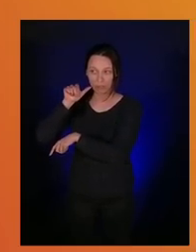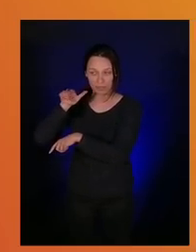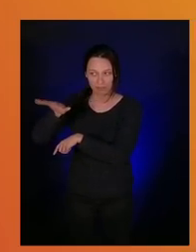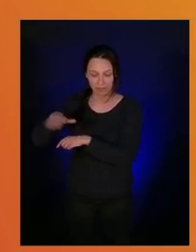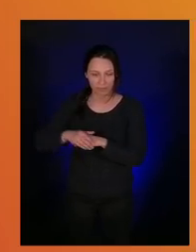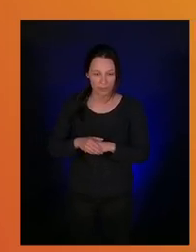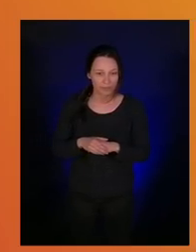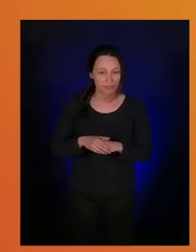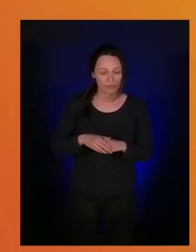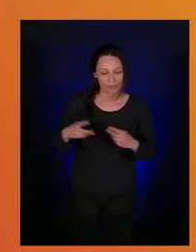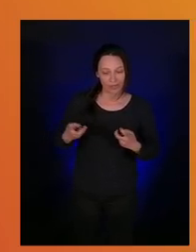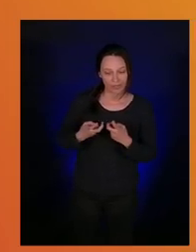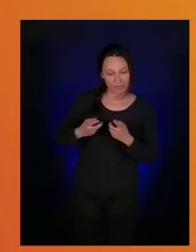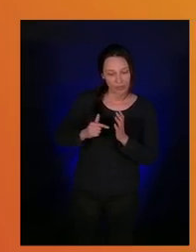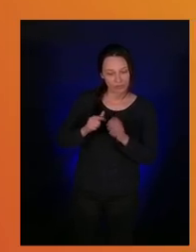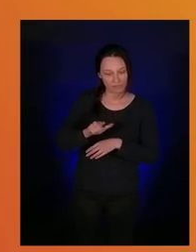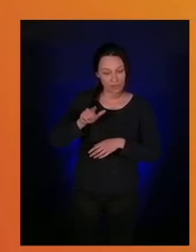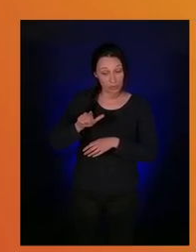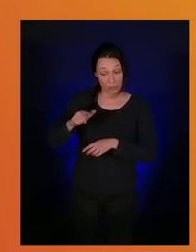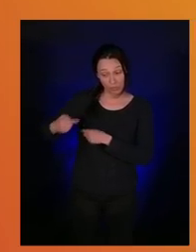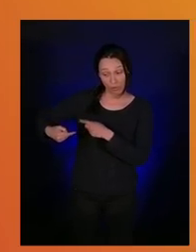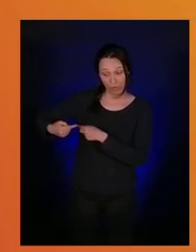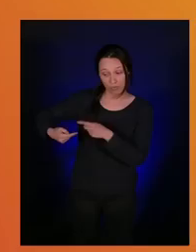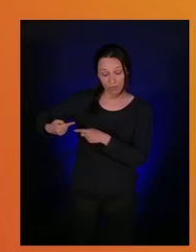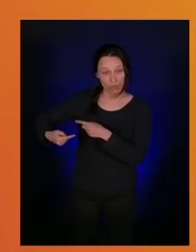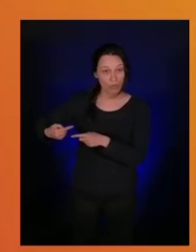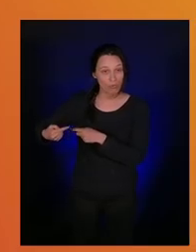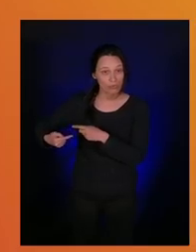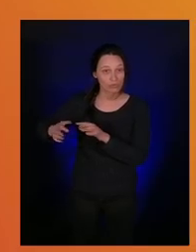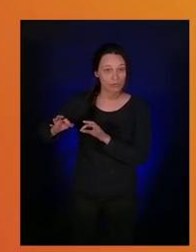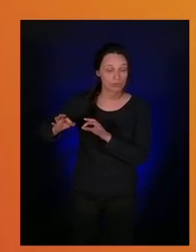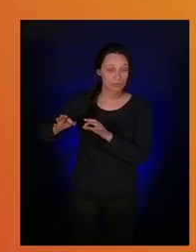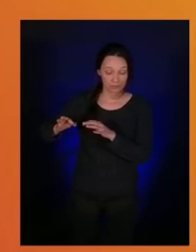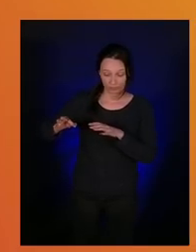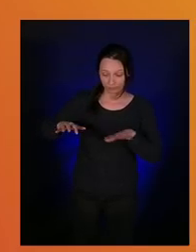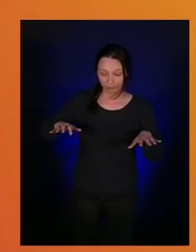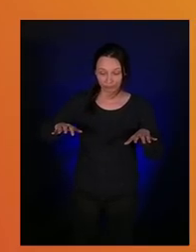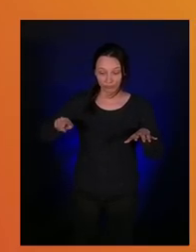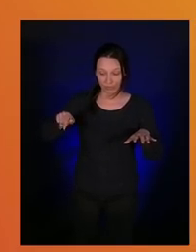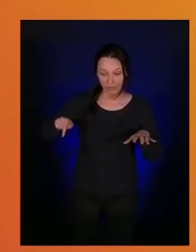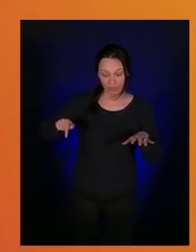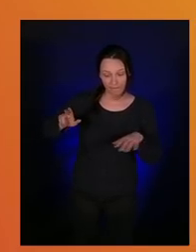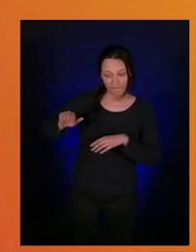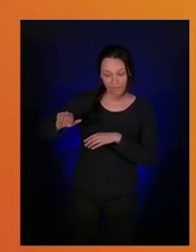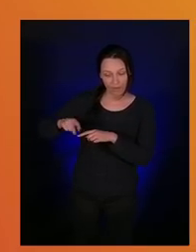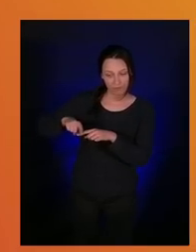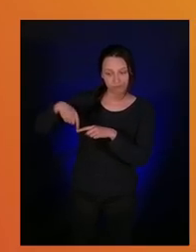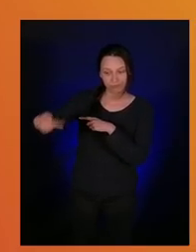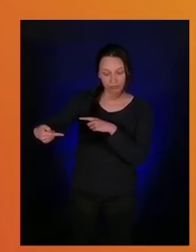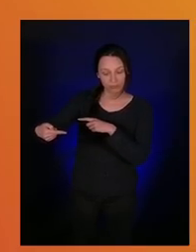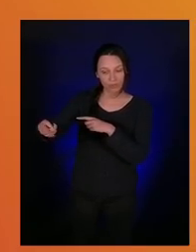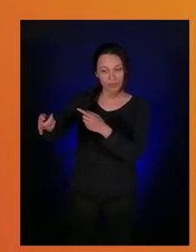étant en cours lors de la publication du 53e Peuple Congrès, il sera soumis à l'approbation de la prochaine direction